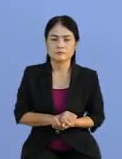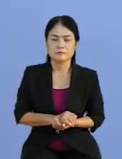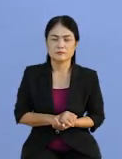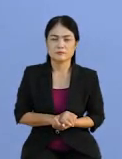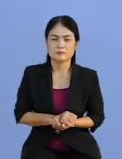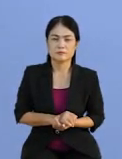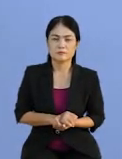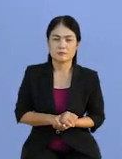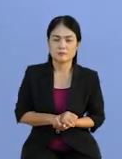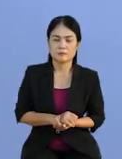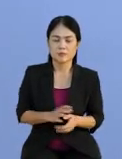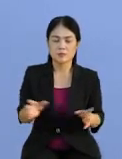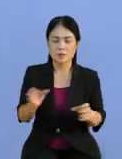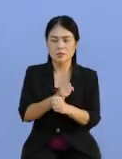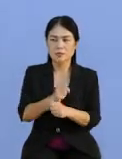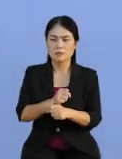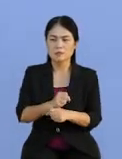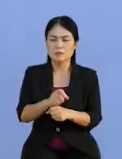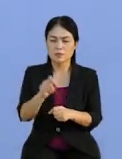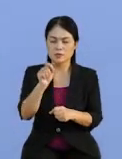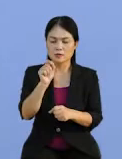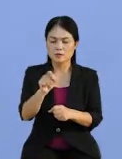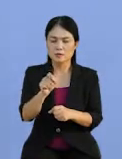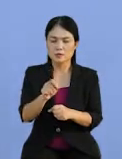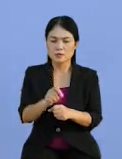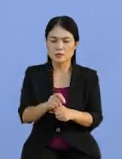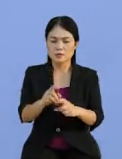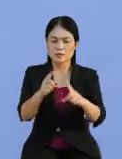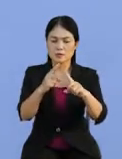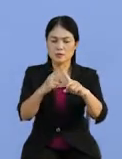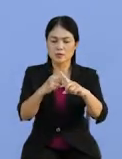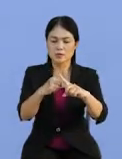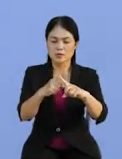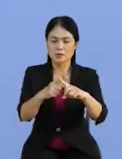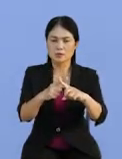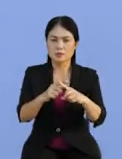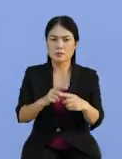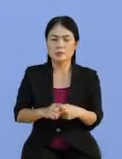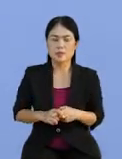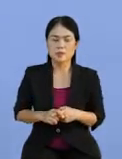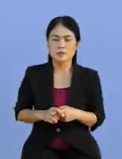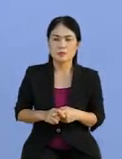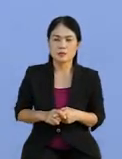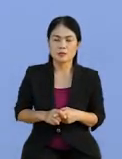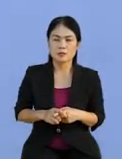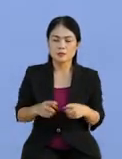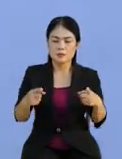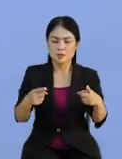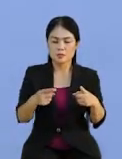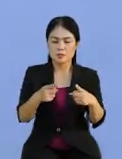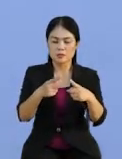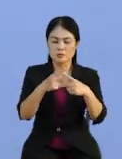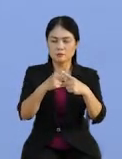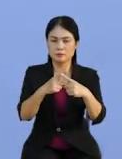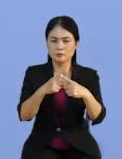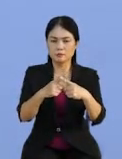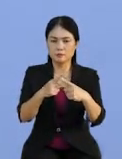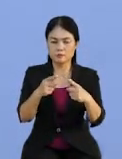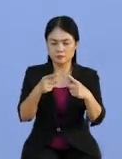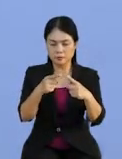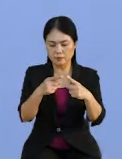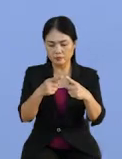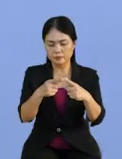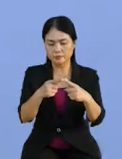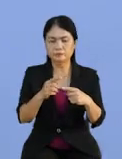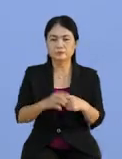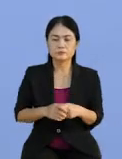nè chân dương ban chồng nói bờ sáp mùi nó pê để dương ban chồng nói bờ sáp mùi hái dương chập đám chồng nói bờ sáp